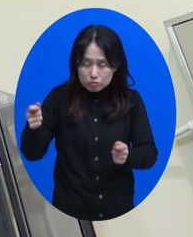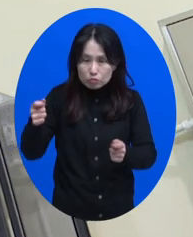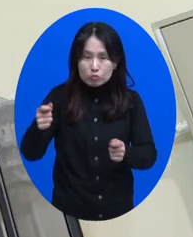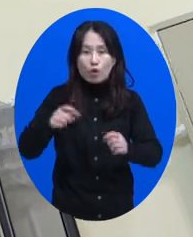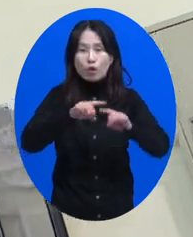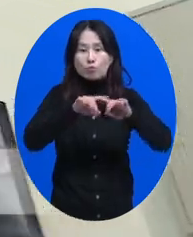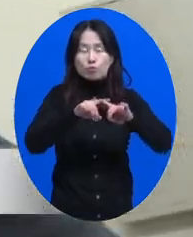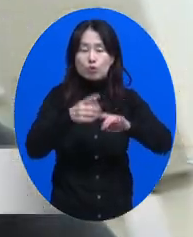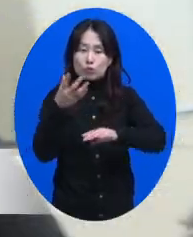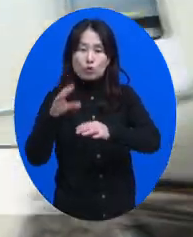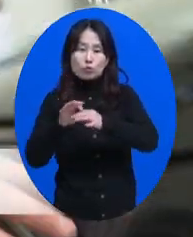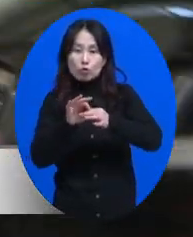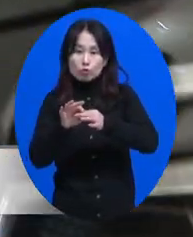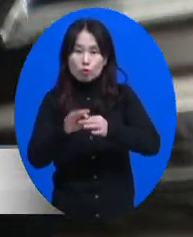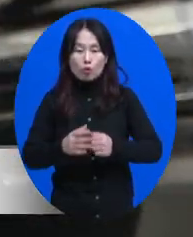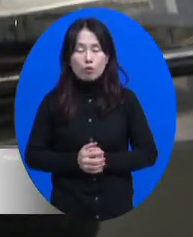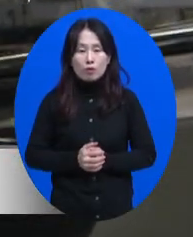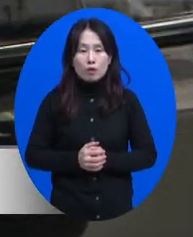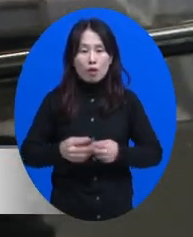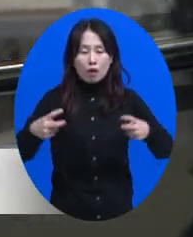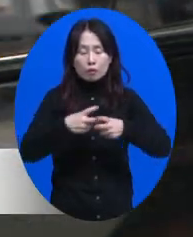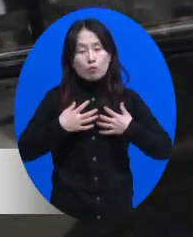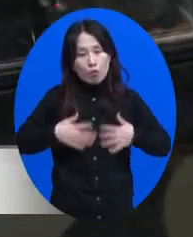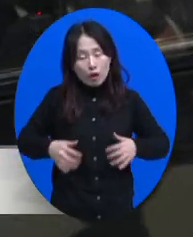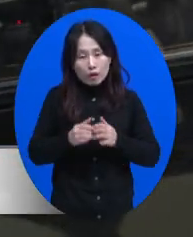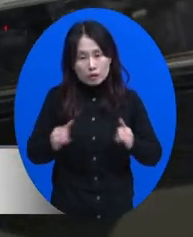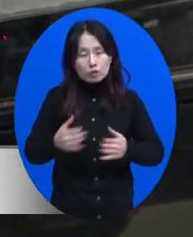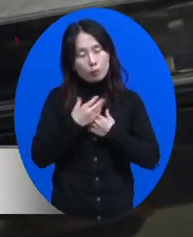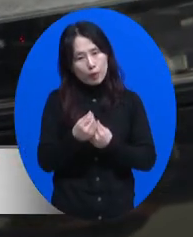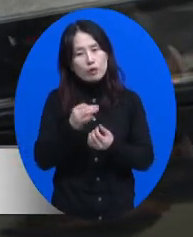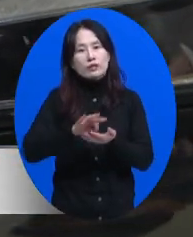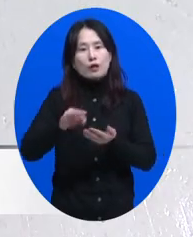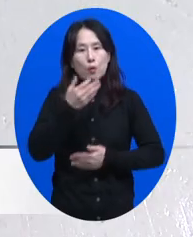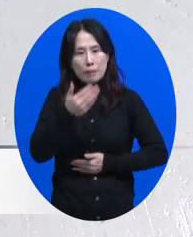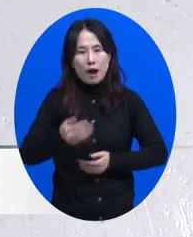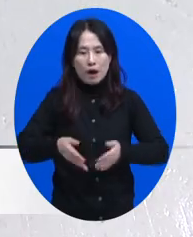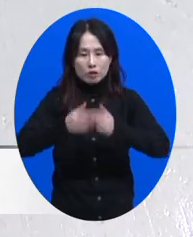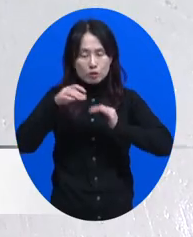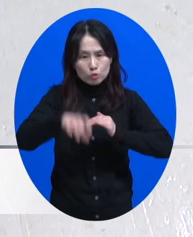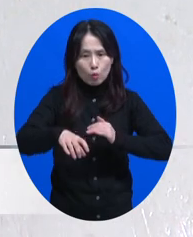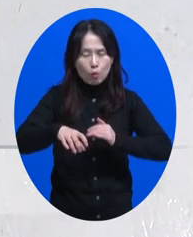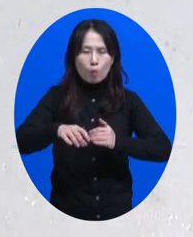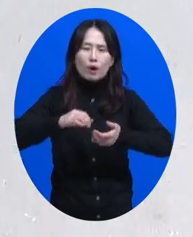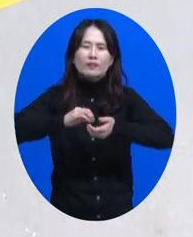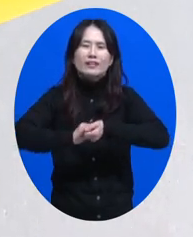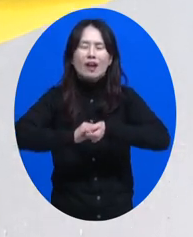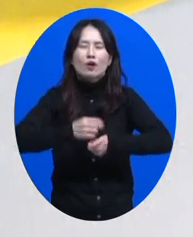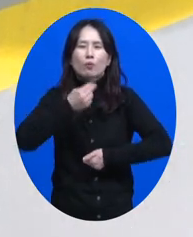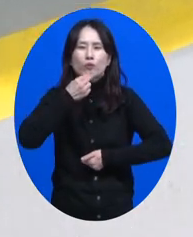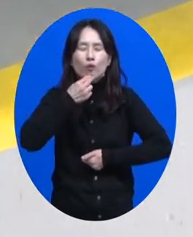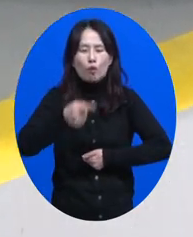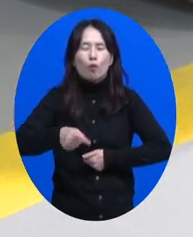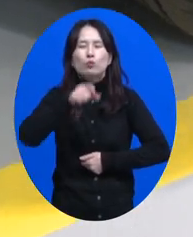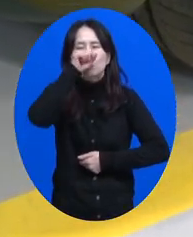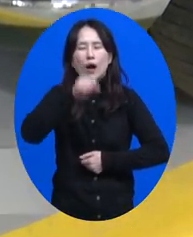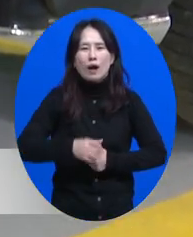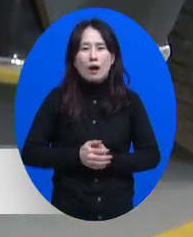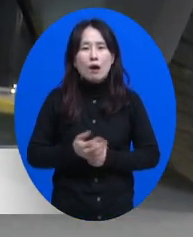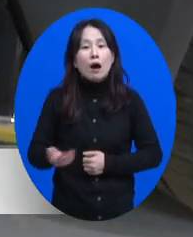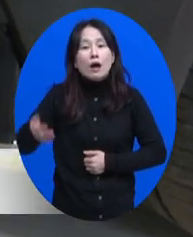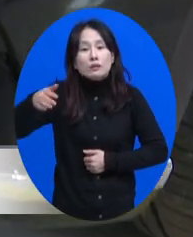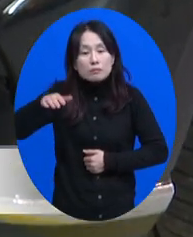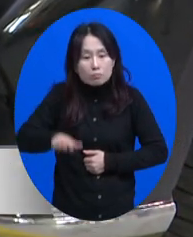연결합니다 교통 약자들도 편리하게 이용할 수 있고 설치 공간에 제약이 없다는 것이 큰 장점입니다 하지만